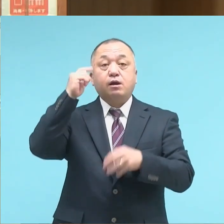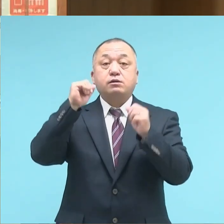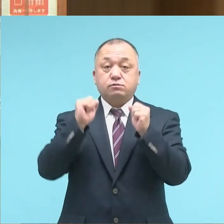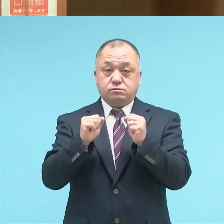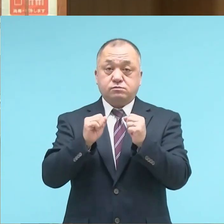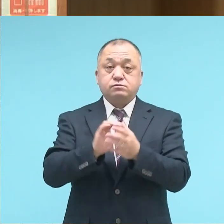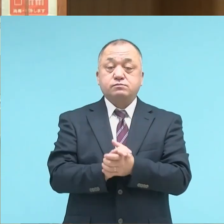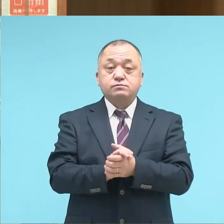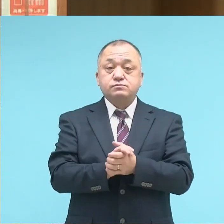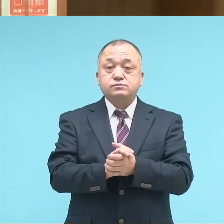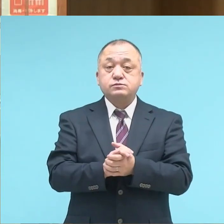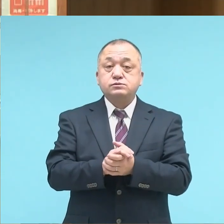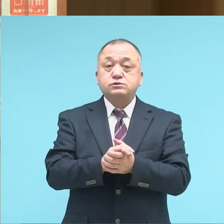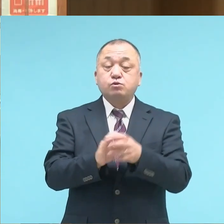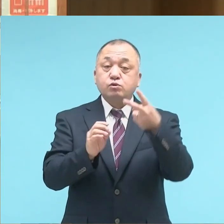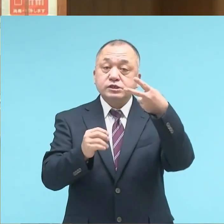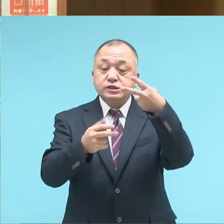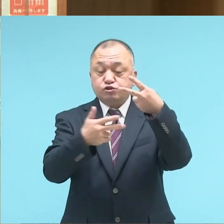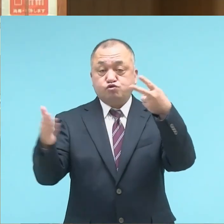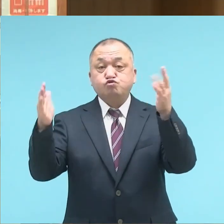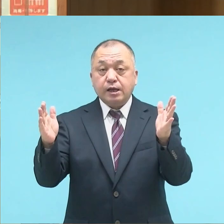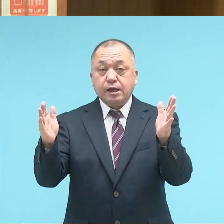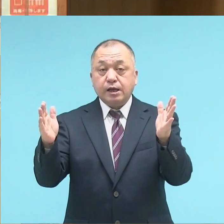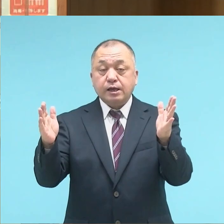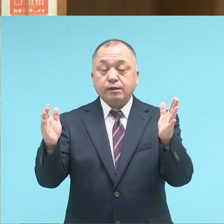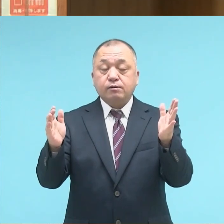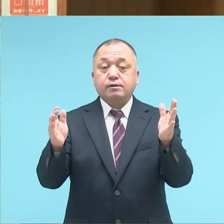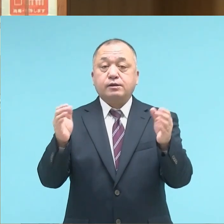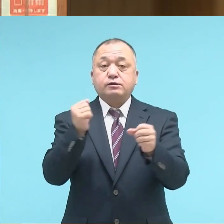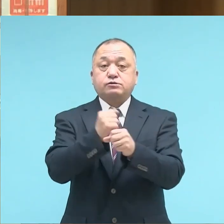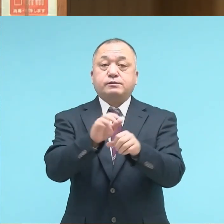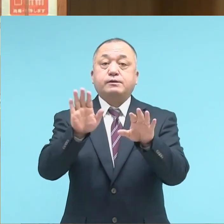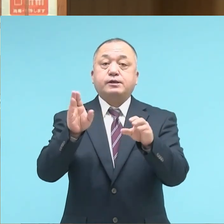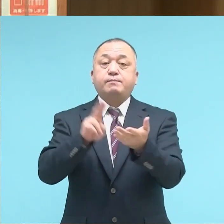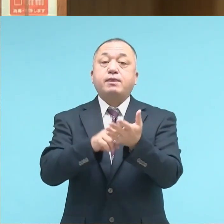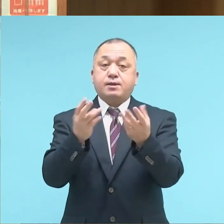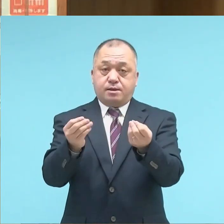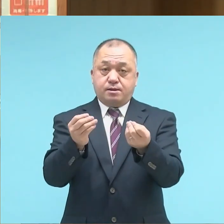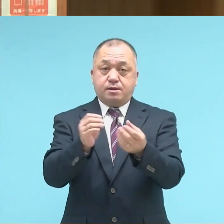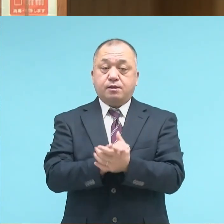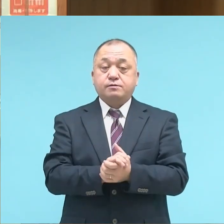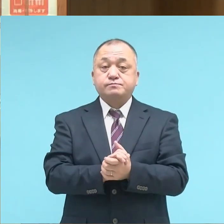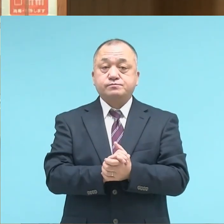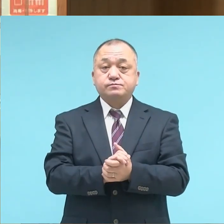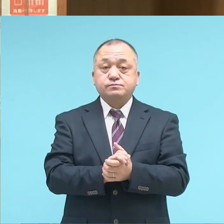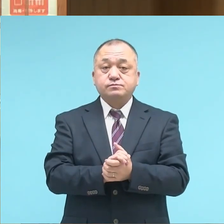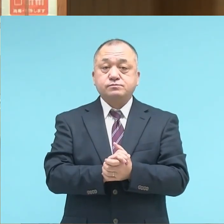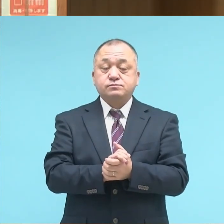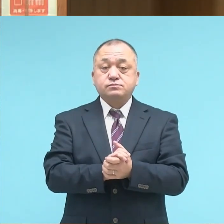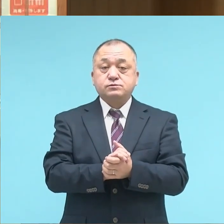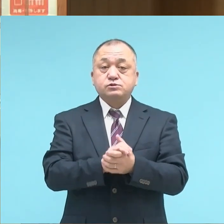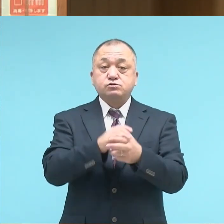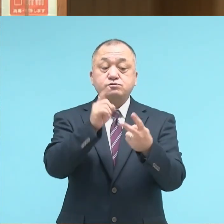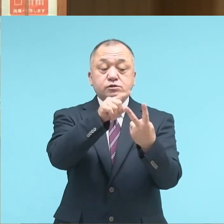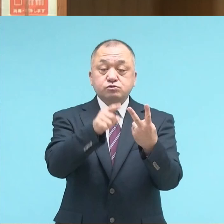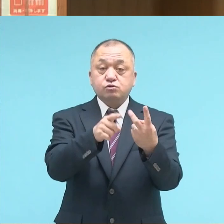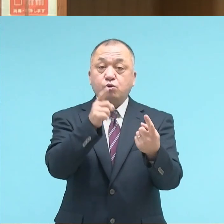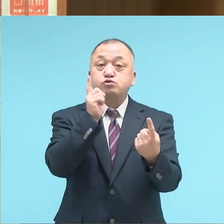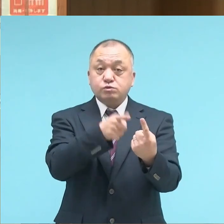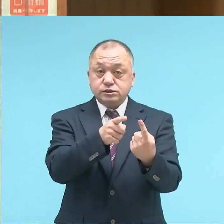して、その2週間の期間とさせていただいた。ですからこういった、まあ、2つの、そういった措置